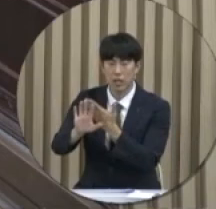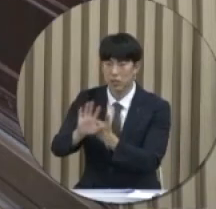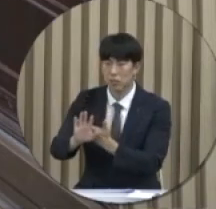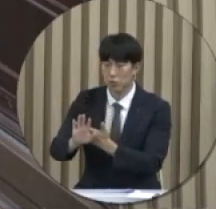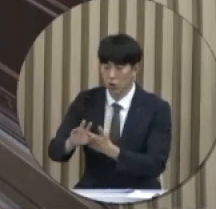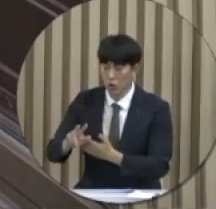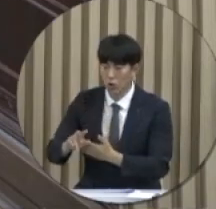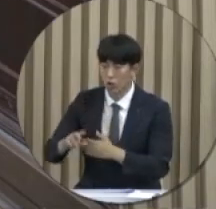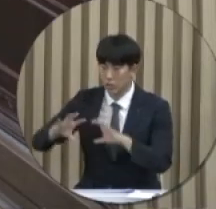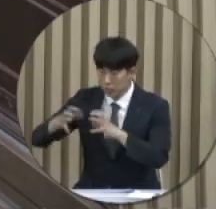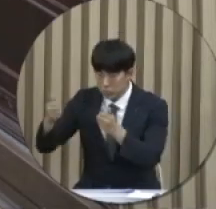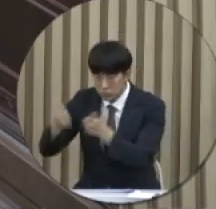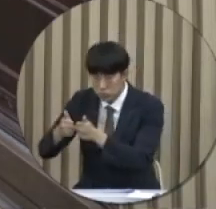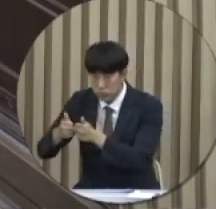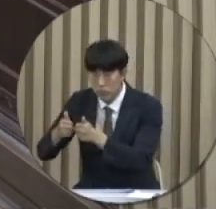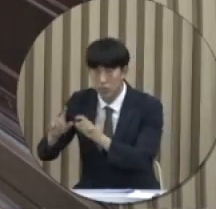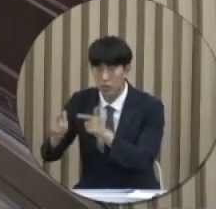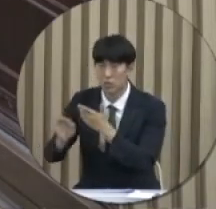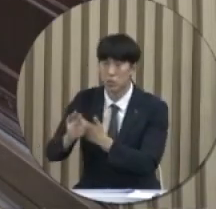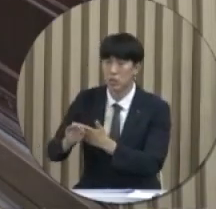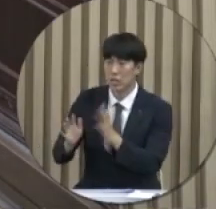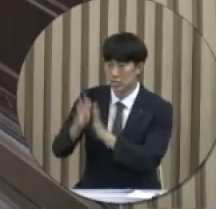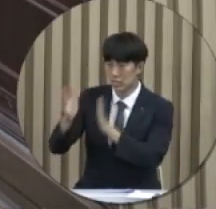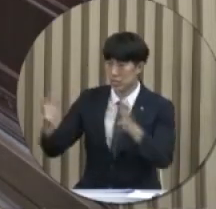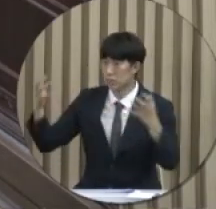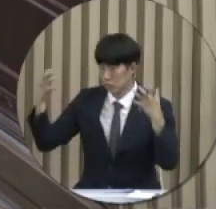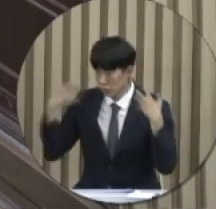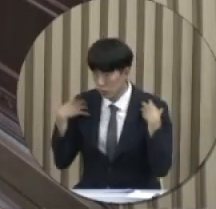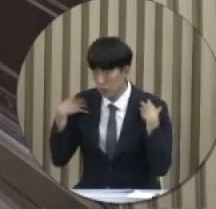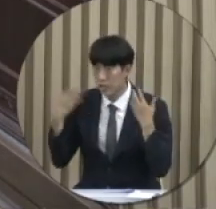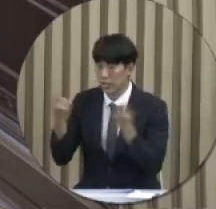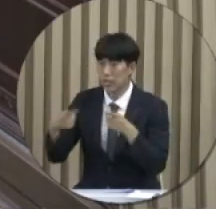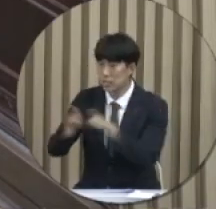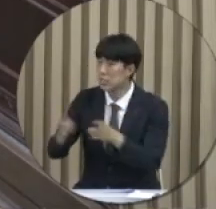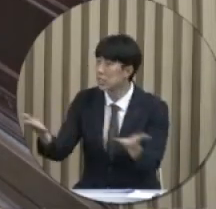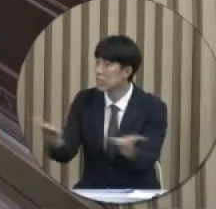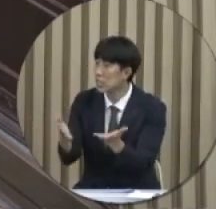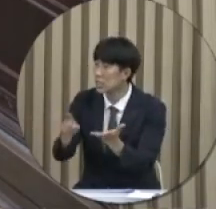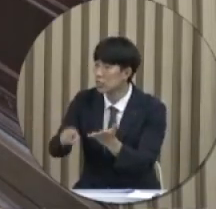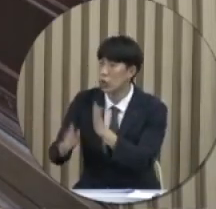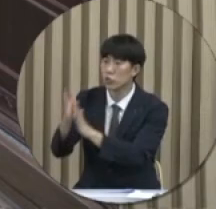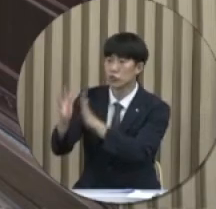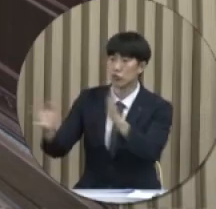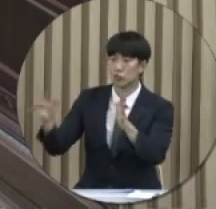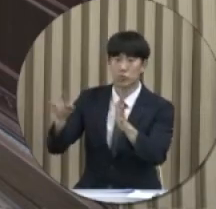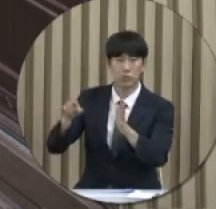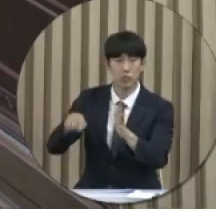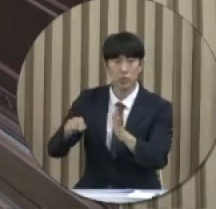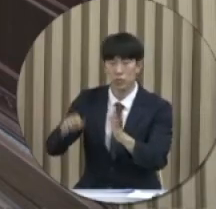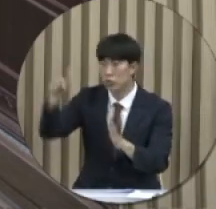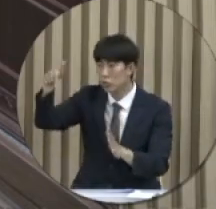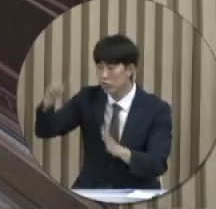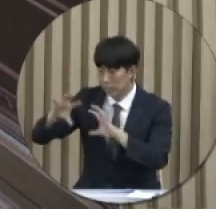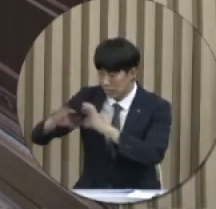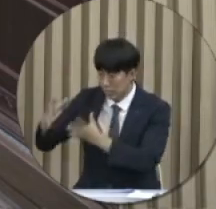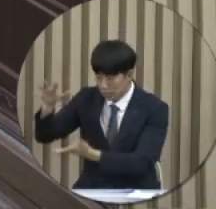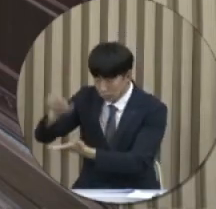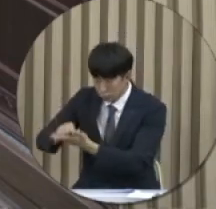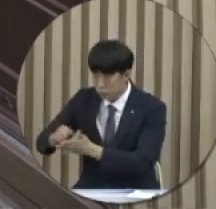의회나 아니면 산림청하고 작업을 해서 이 숲을 이게 국유림입니다.